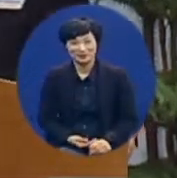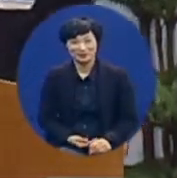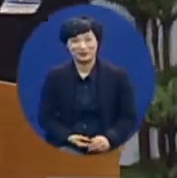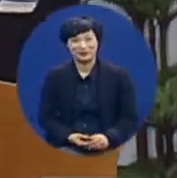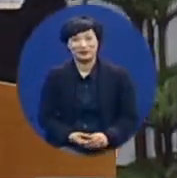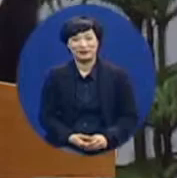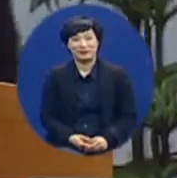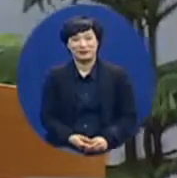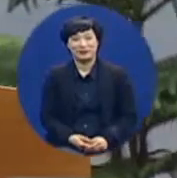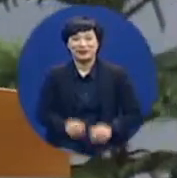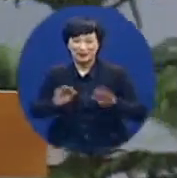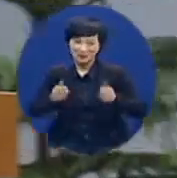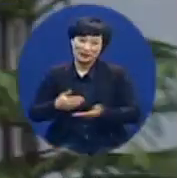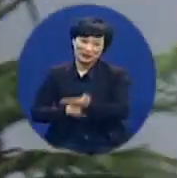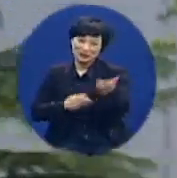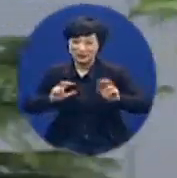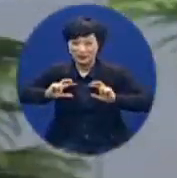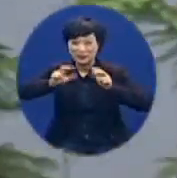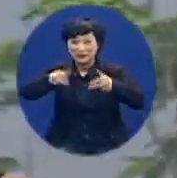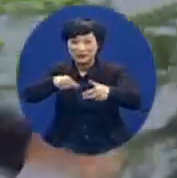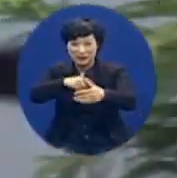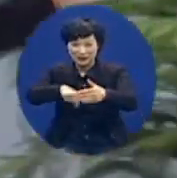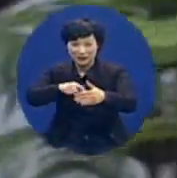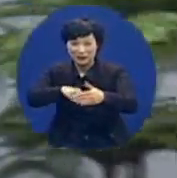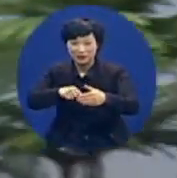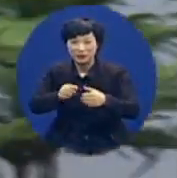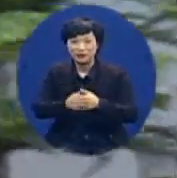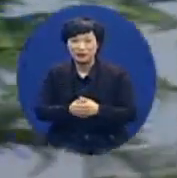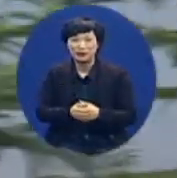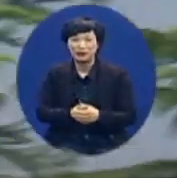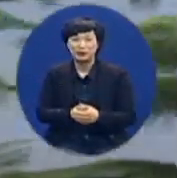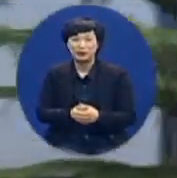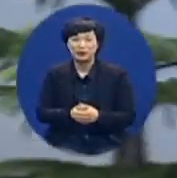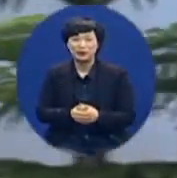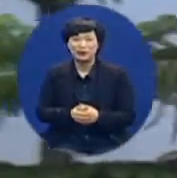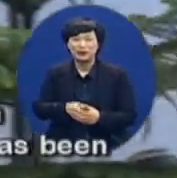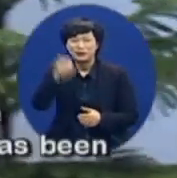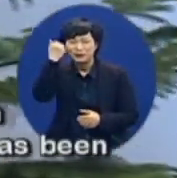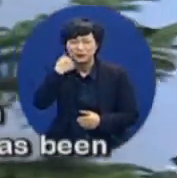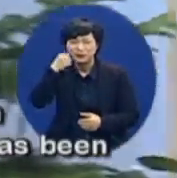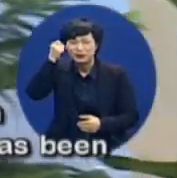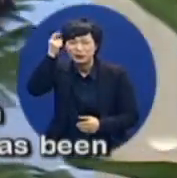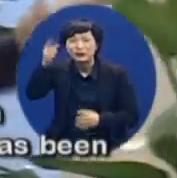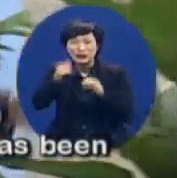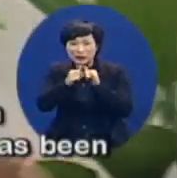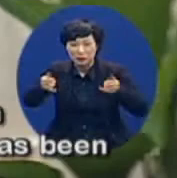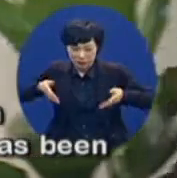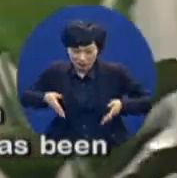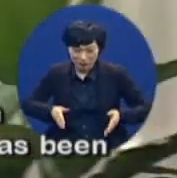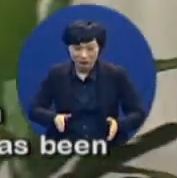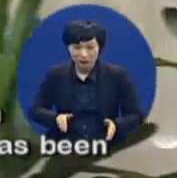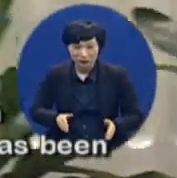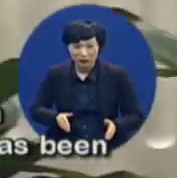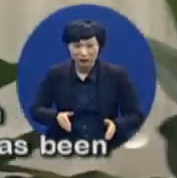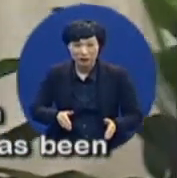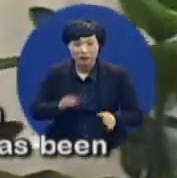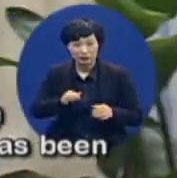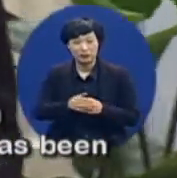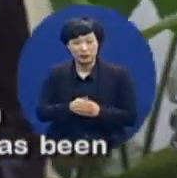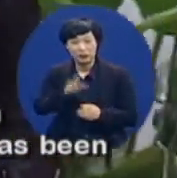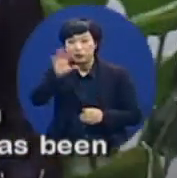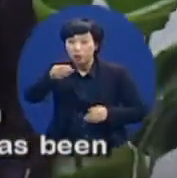불러요이 지구상에 어떠한 위대한 인물이 태어나서도